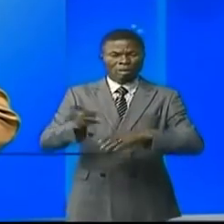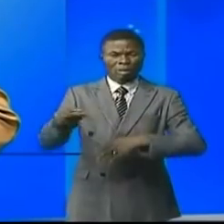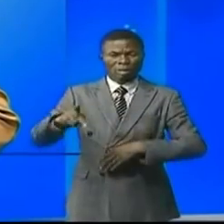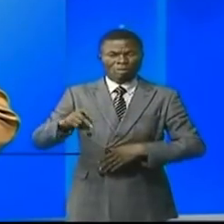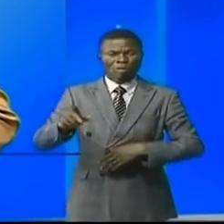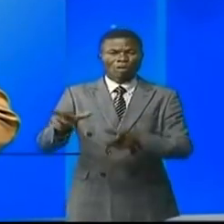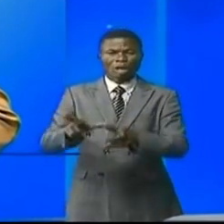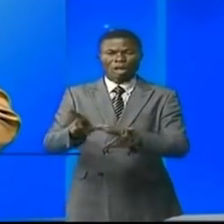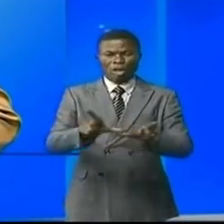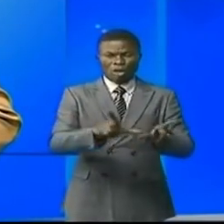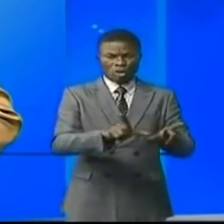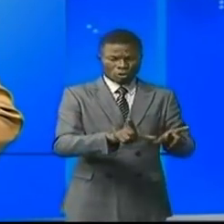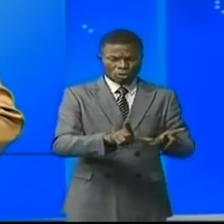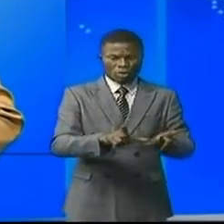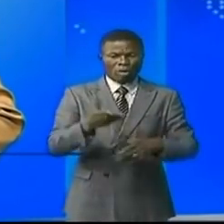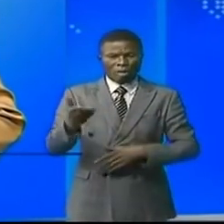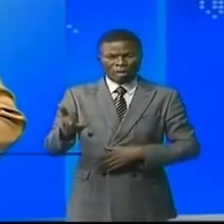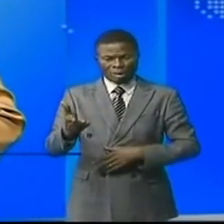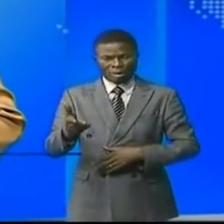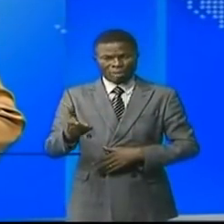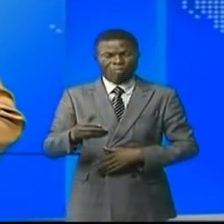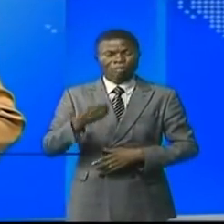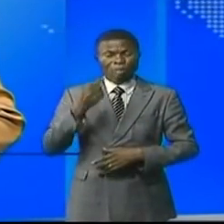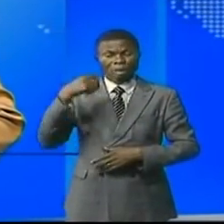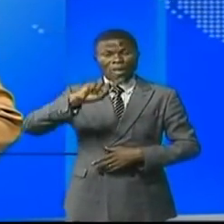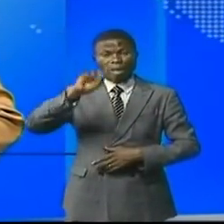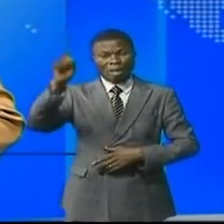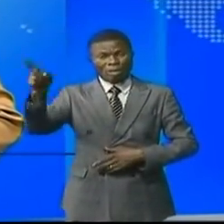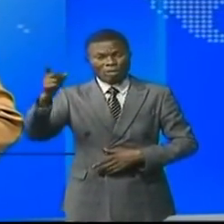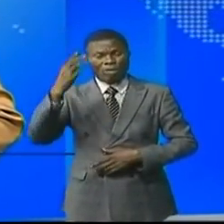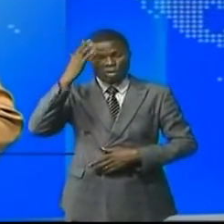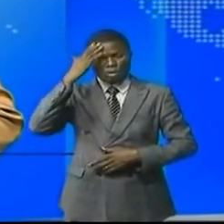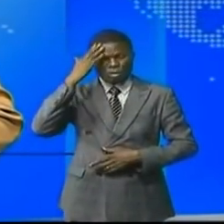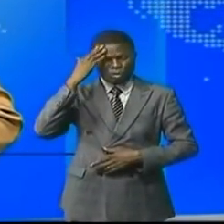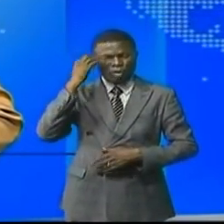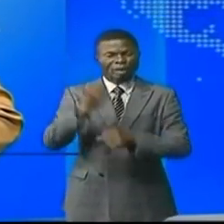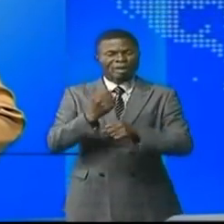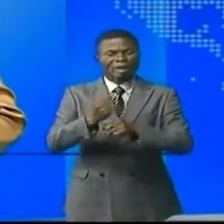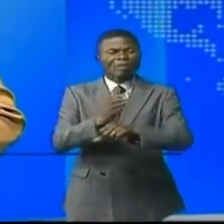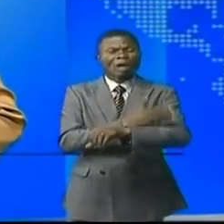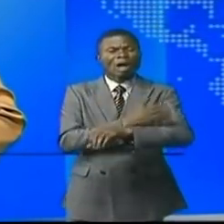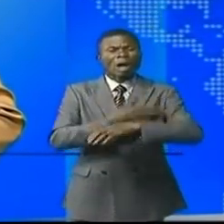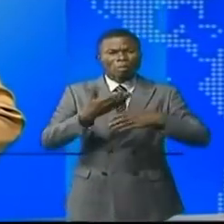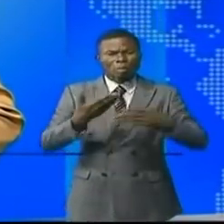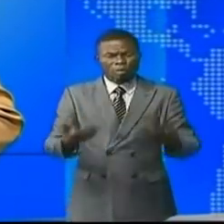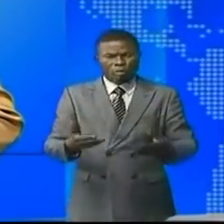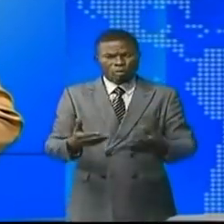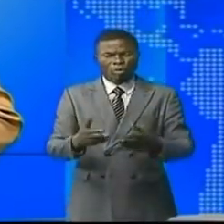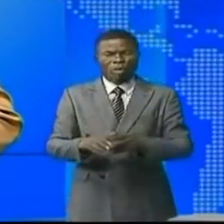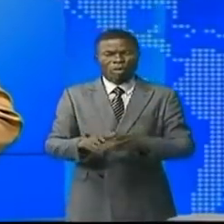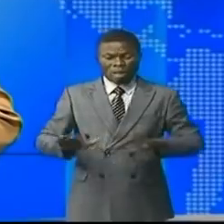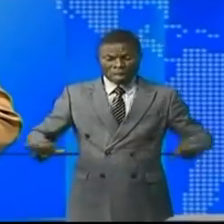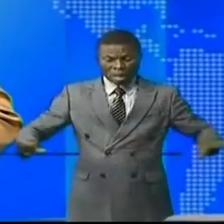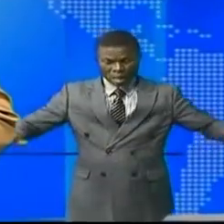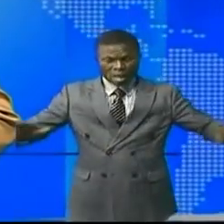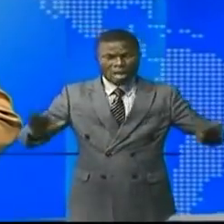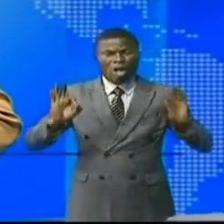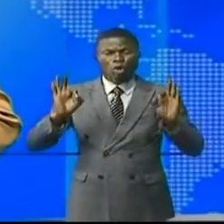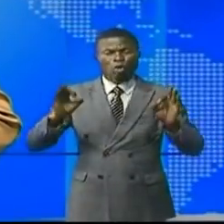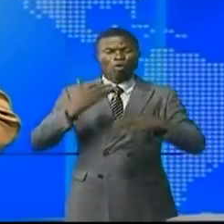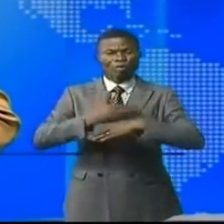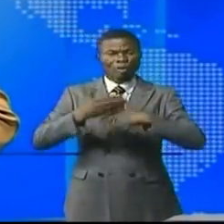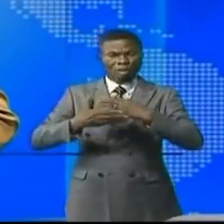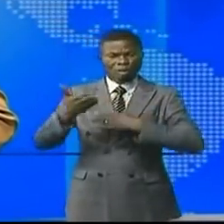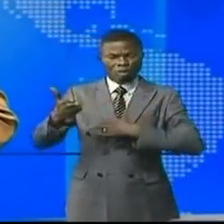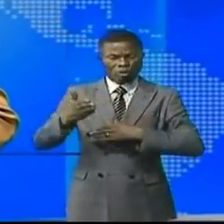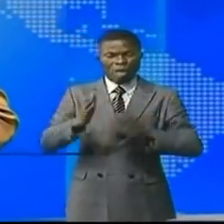Lualaba. Chérubin Okende s'y est rendu pour se rendre compte de l'évolution des travaux du nouvel aérogare et prendre des